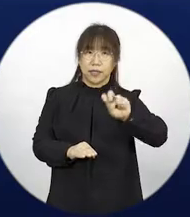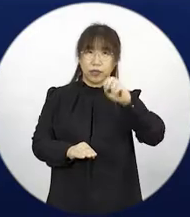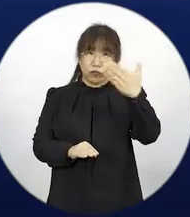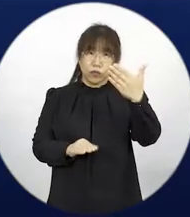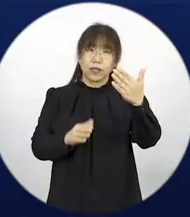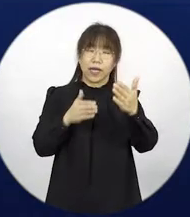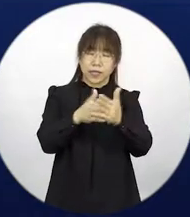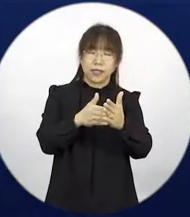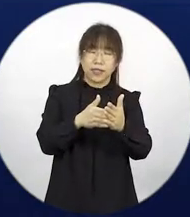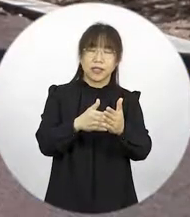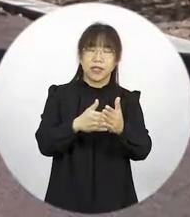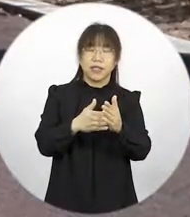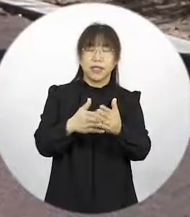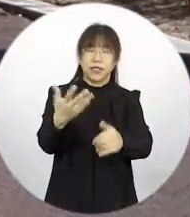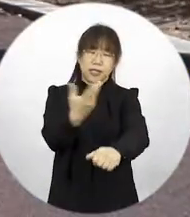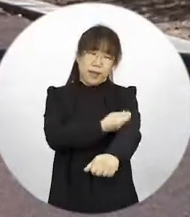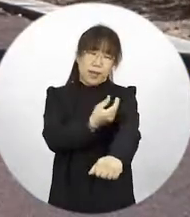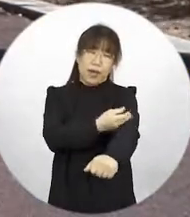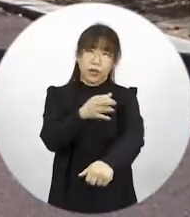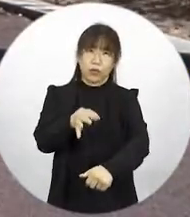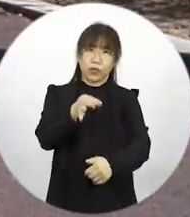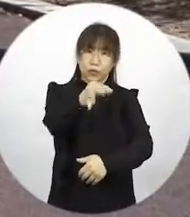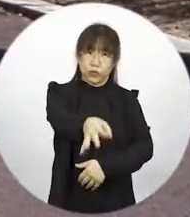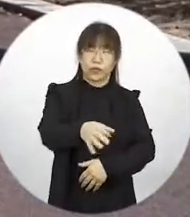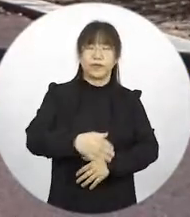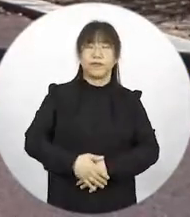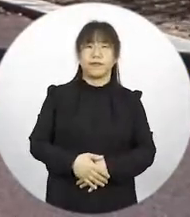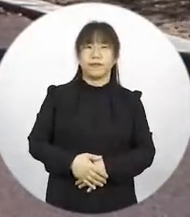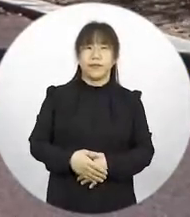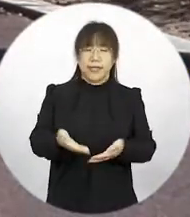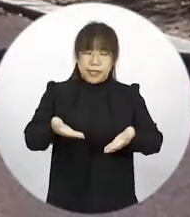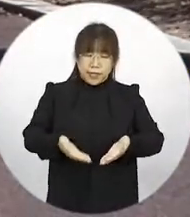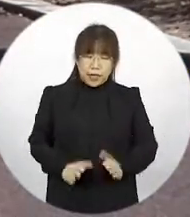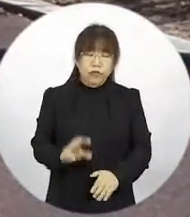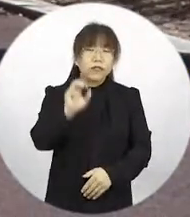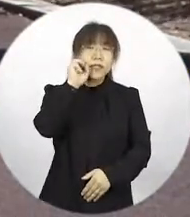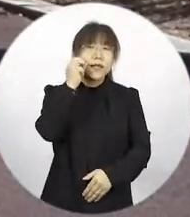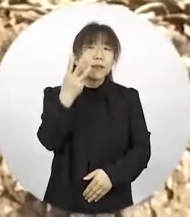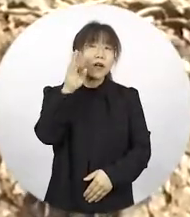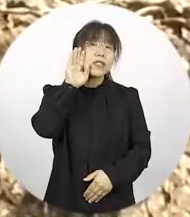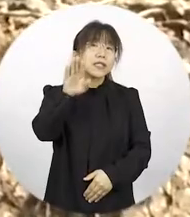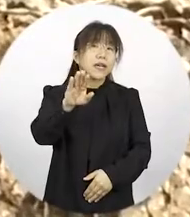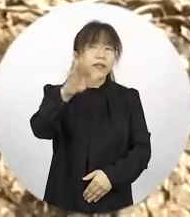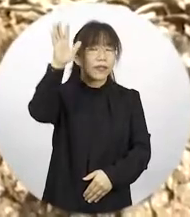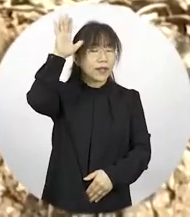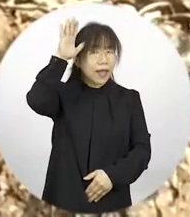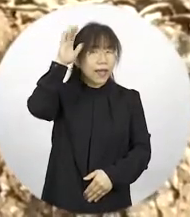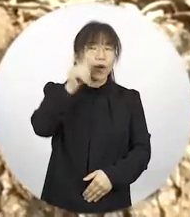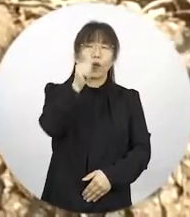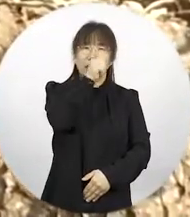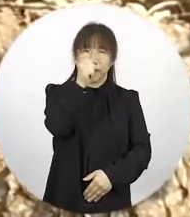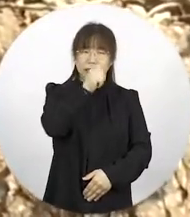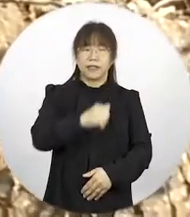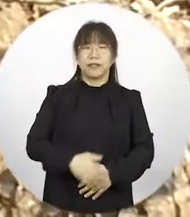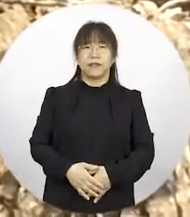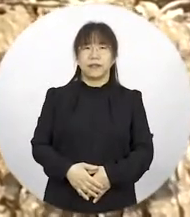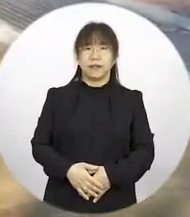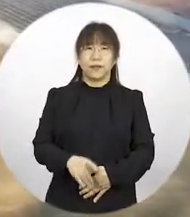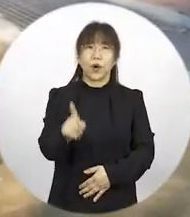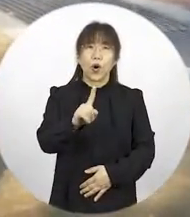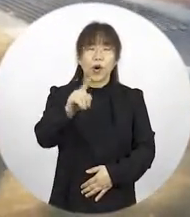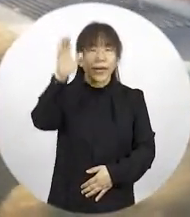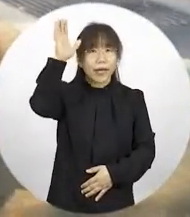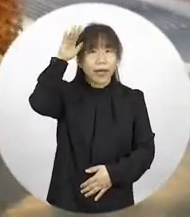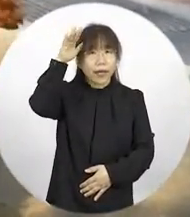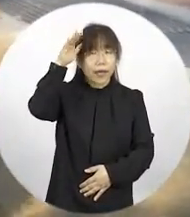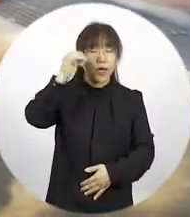지원합니다. 접종 지원 대상은 생후 3개월이 지난 반려개와 고양이입니다. 다만 반려개의